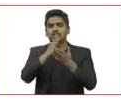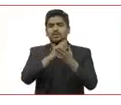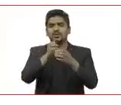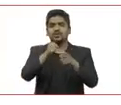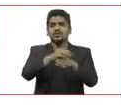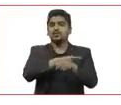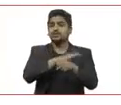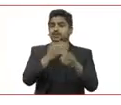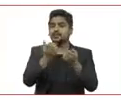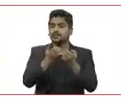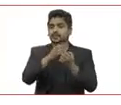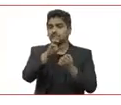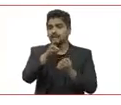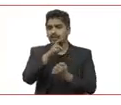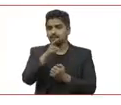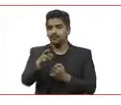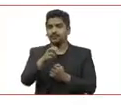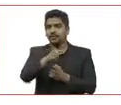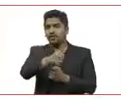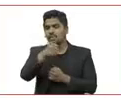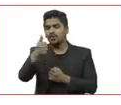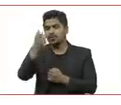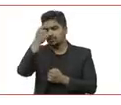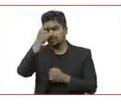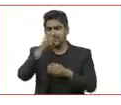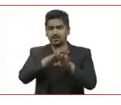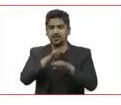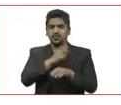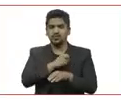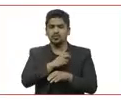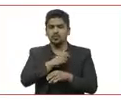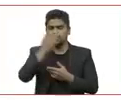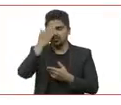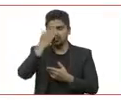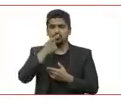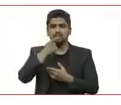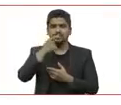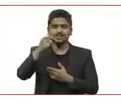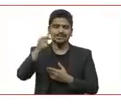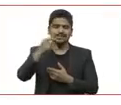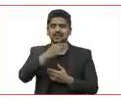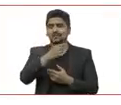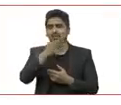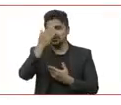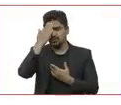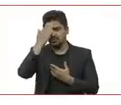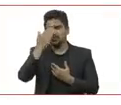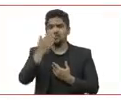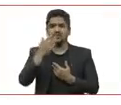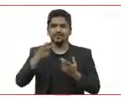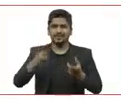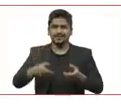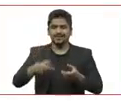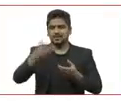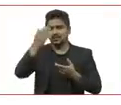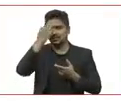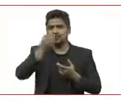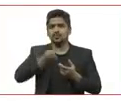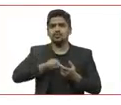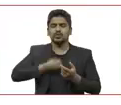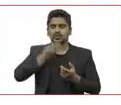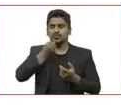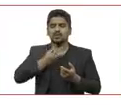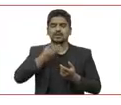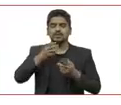पार्दछ र अरू समस्याहरू जस्तै मुटुको रोग, चिनी रोग, किडनीसँग सम्बन्धित रोग, श्वास प्रश्वाससँग सम्बन्धित